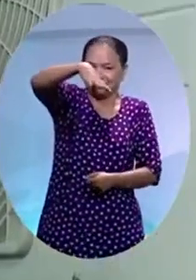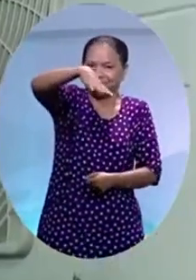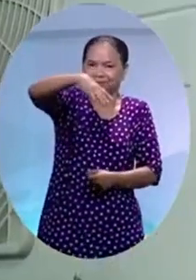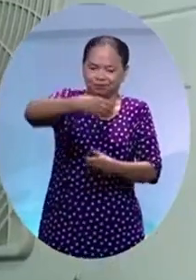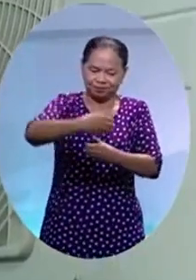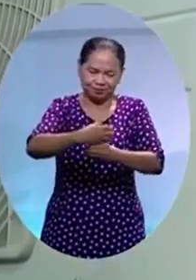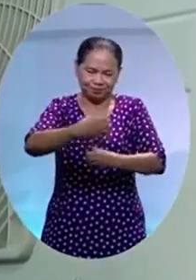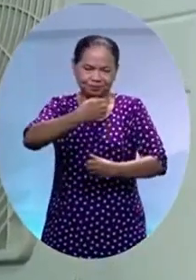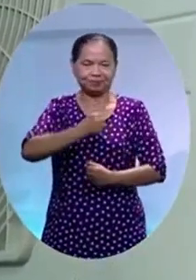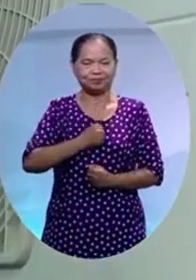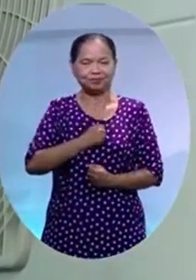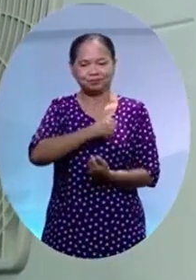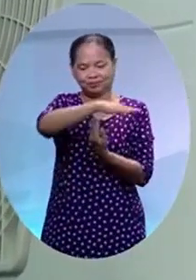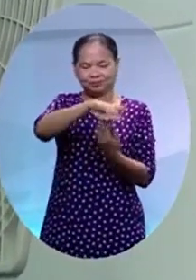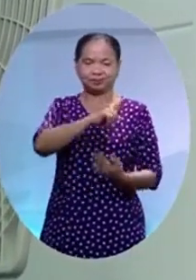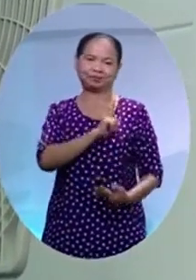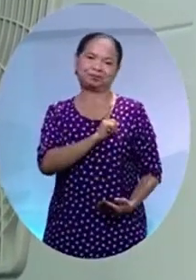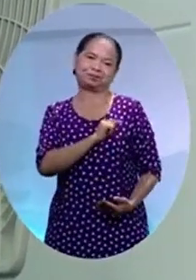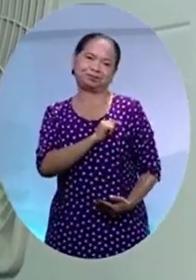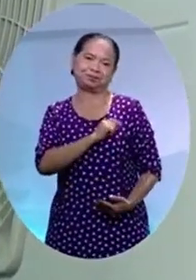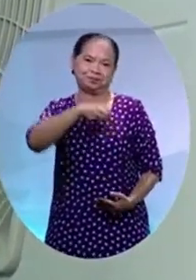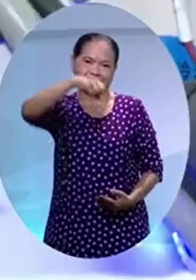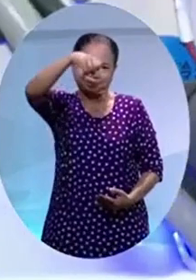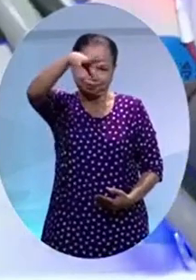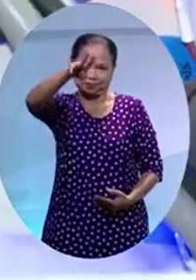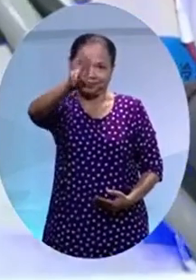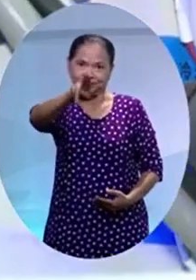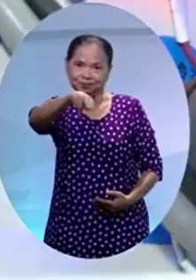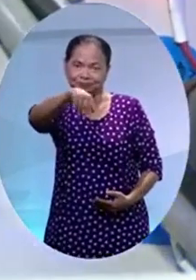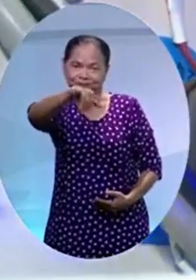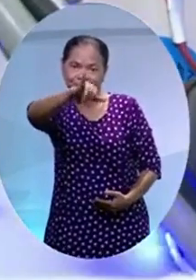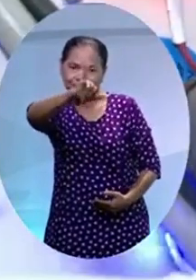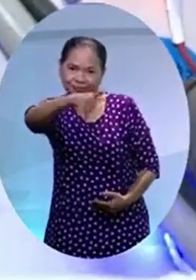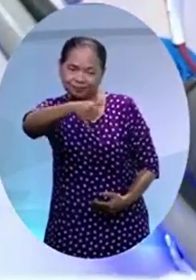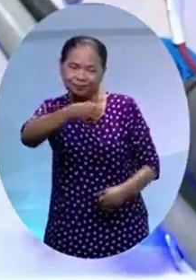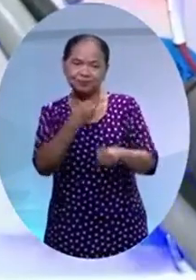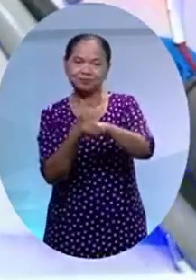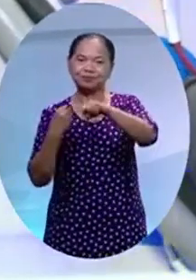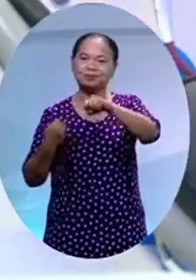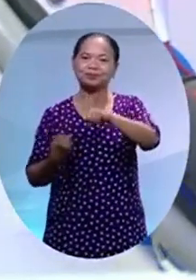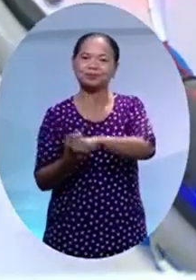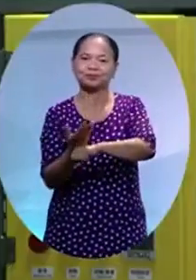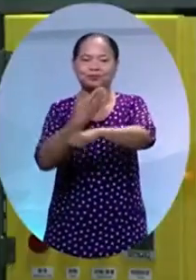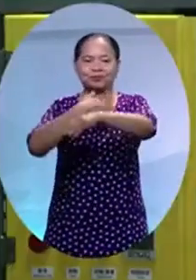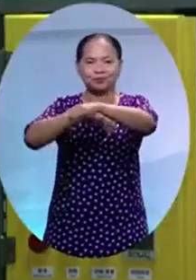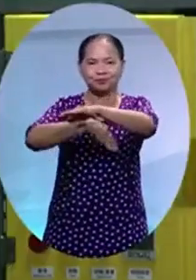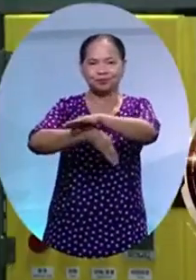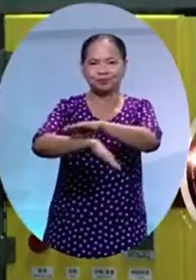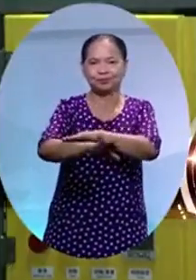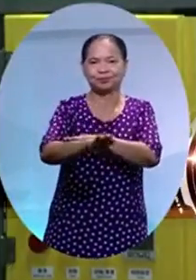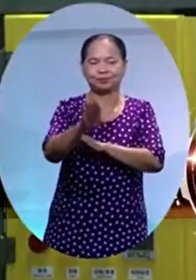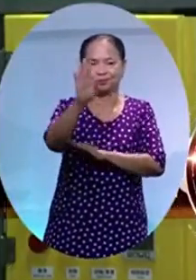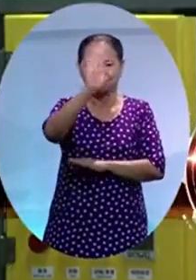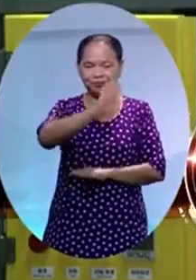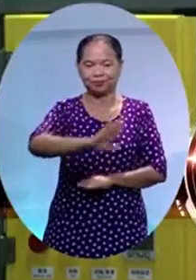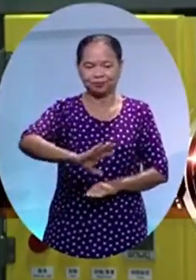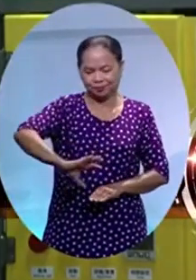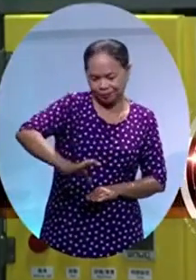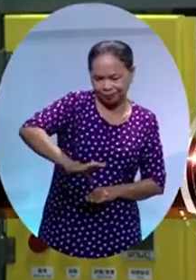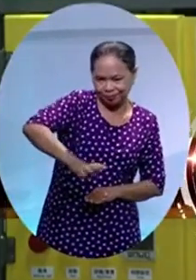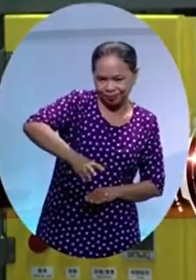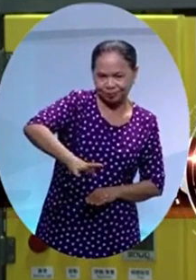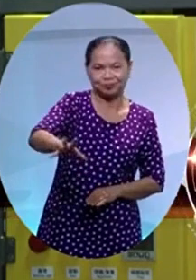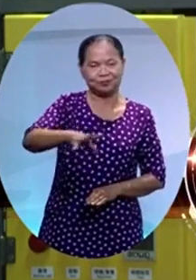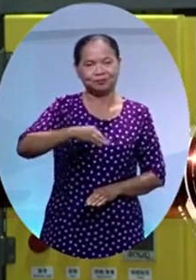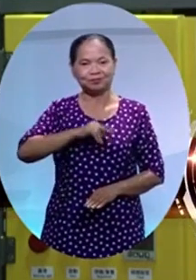môi trường và tiết kiệm năng lượng đang thu hút sự chú ý của không ít nhà sản xuất trong nước. Máy của chúng tôi còn có thể ứng dụng được rất nhiều